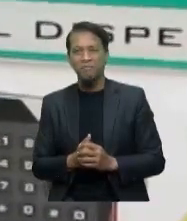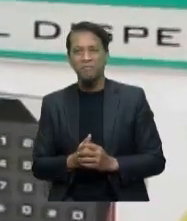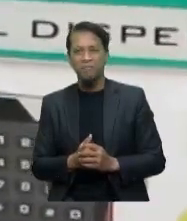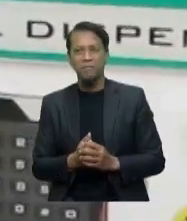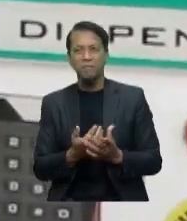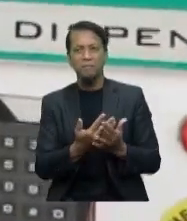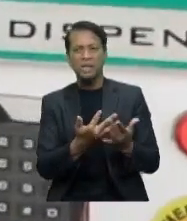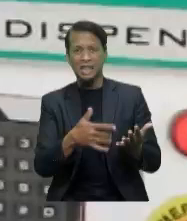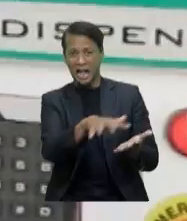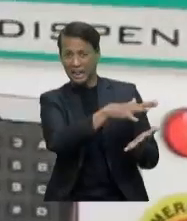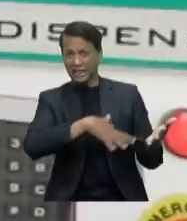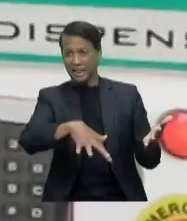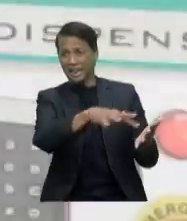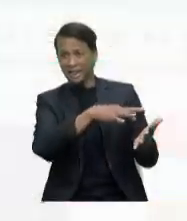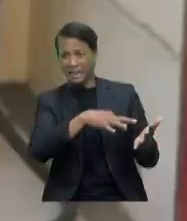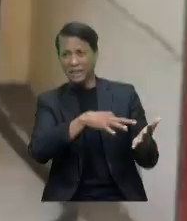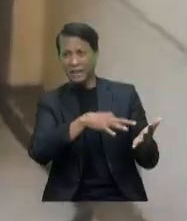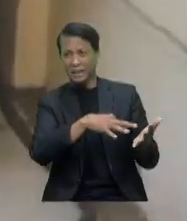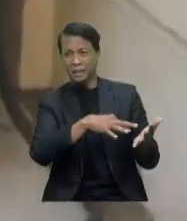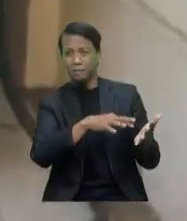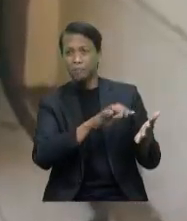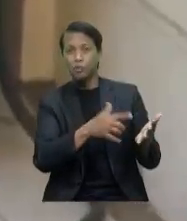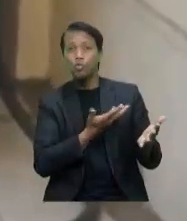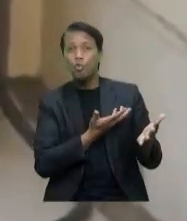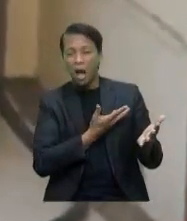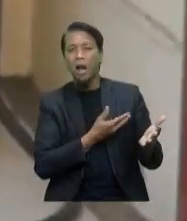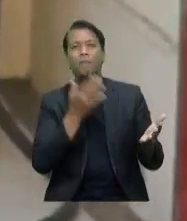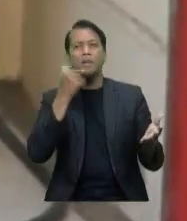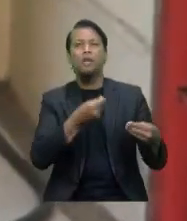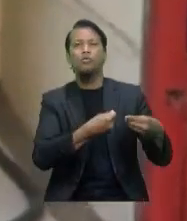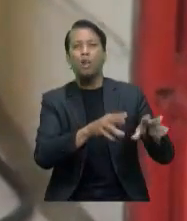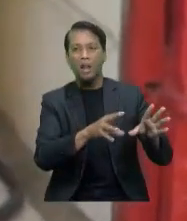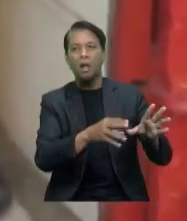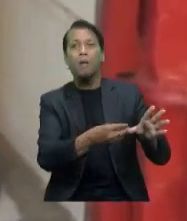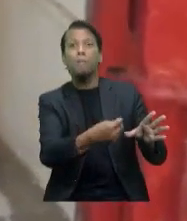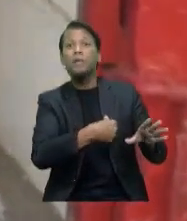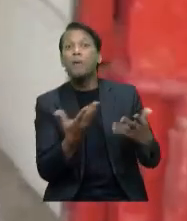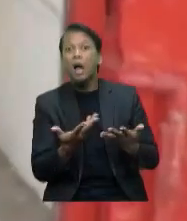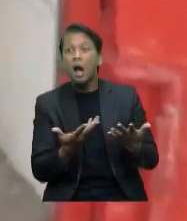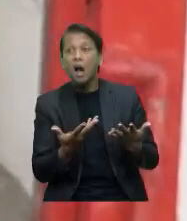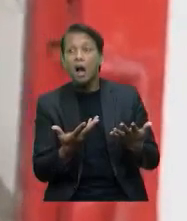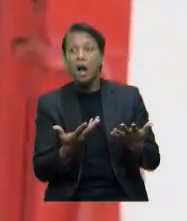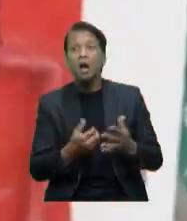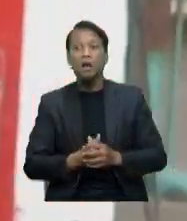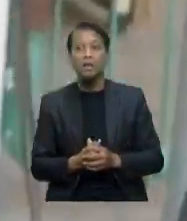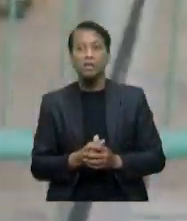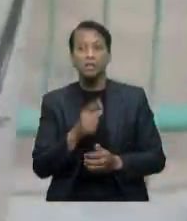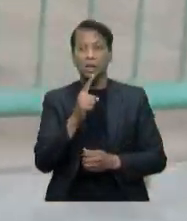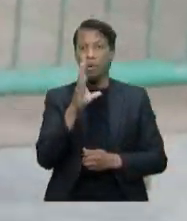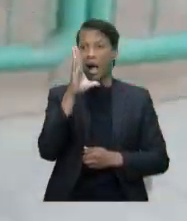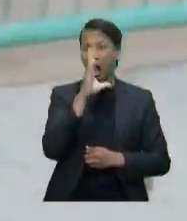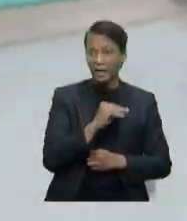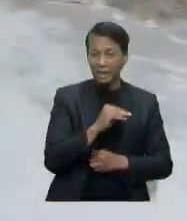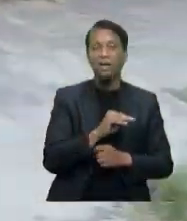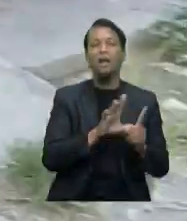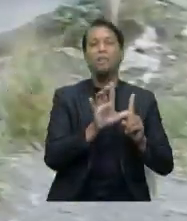yang banyak emang yang jualan gorengan-gorengan. Dalam sehari, Edi mampu menjual rata-rata 15 liter ke pelanggan, terutama para pedagang makanan